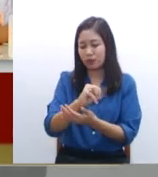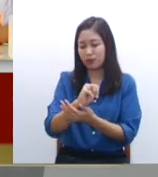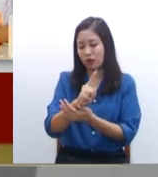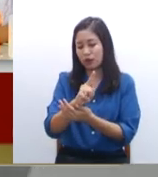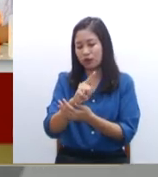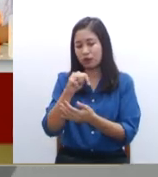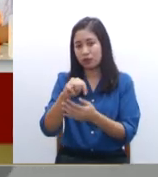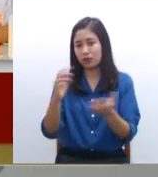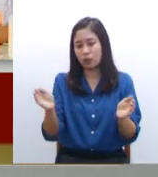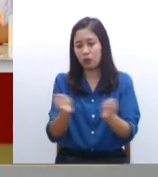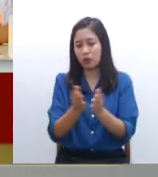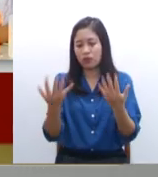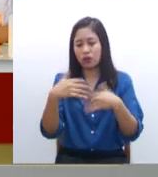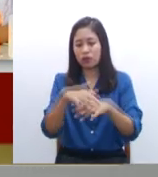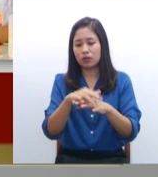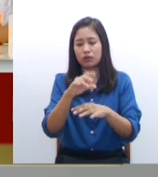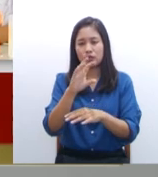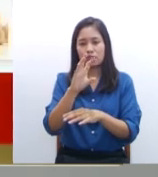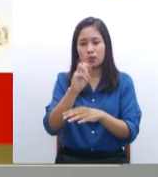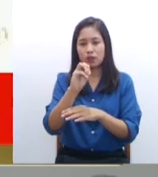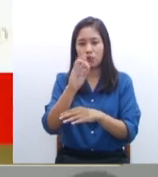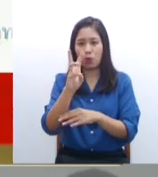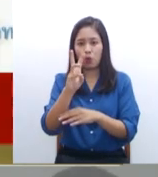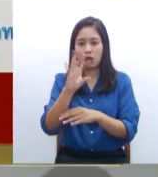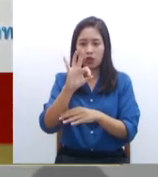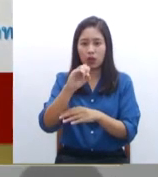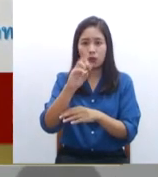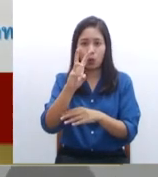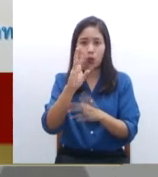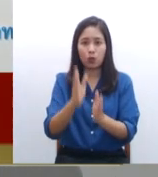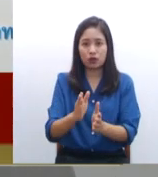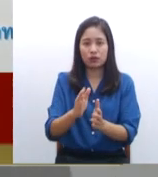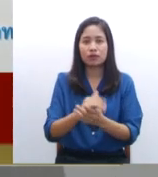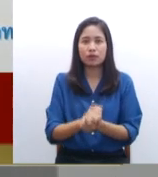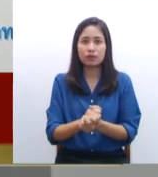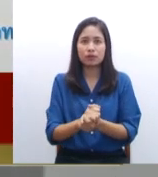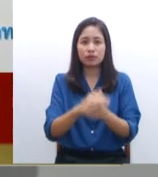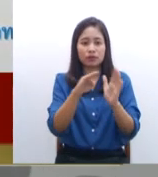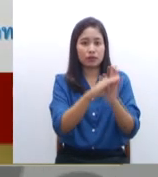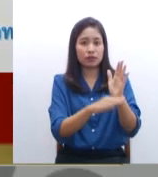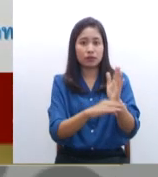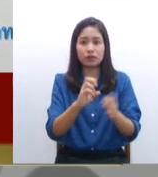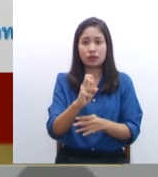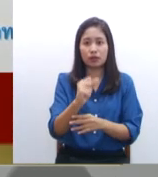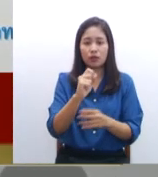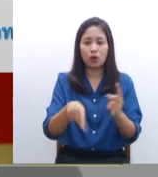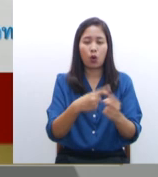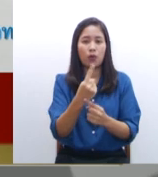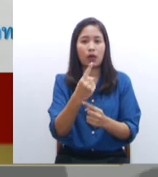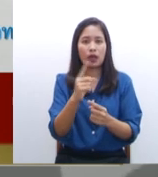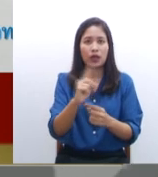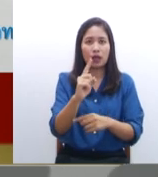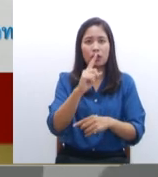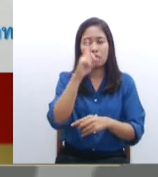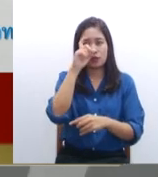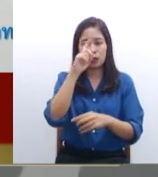1จำนวน96คนต่อโรงเรียนกำหนดการสอบรอบที่1วันเสาร์ที่9พฤศ